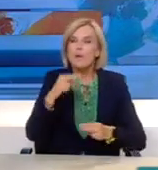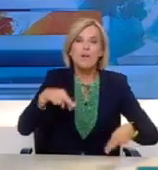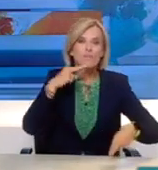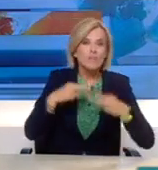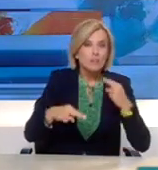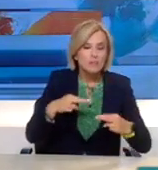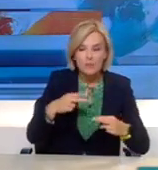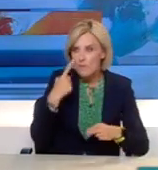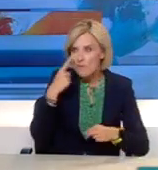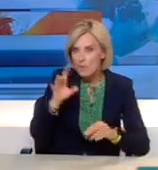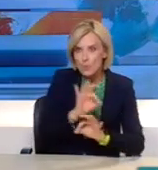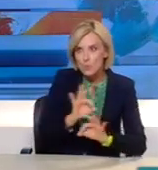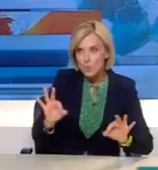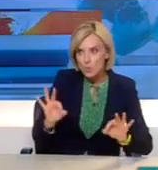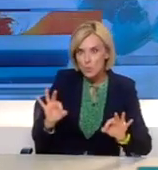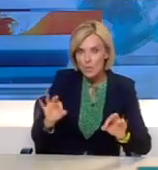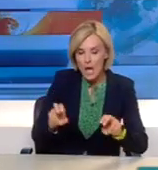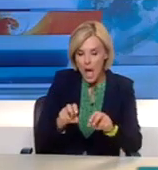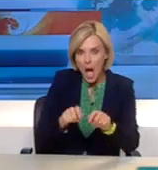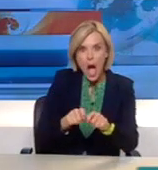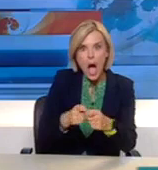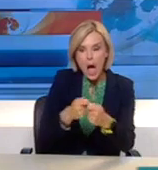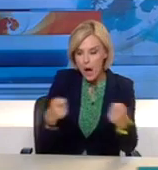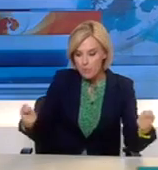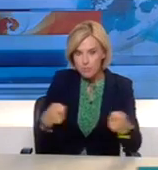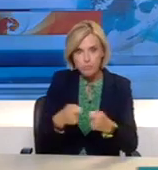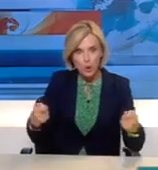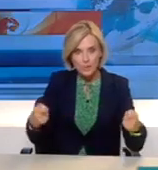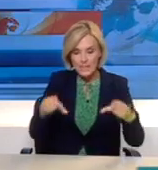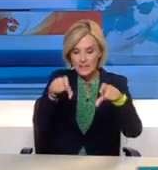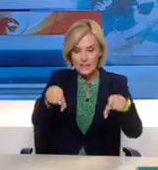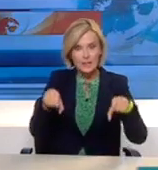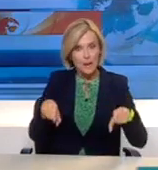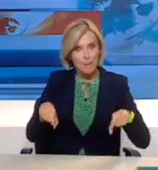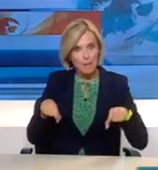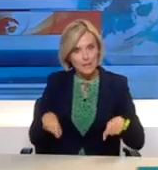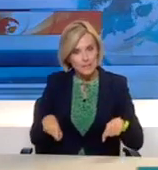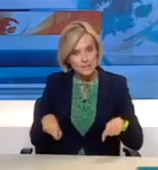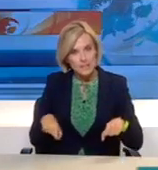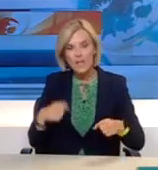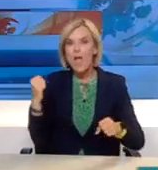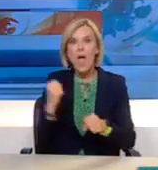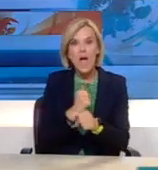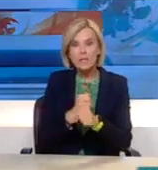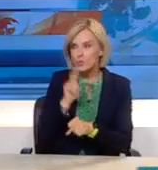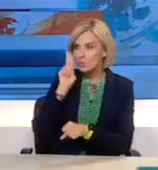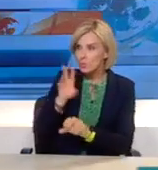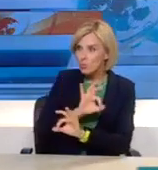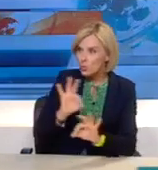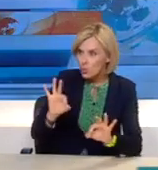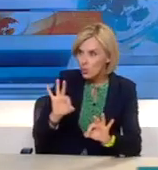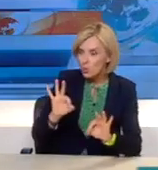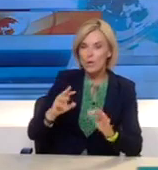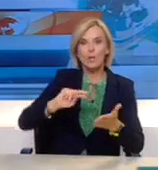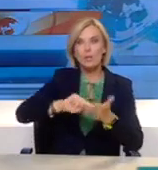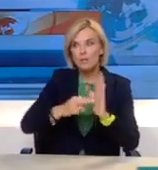κανόνων απόστασης μεταξύ τραπεζιών, την τήρηση των οδηγιών από τους εργαζόμενους και την τήρηση επίσης των κανόνων υγιεινής στους κοινόχρηστους χώρους